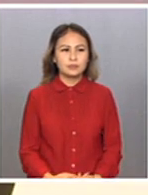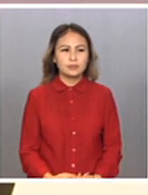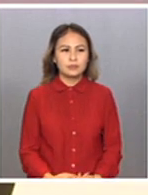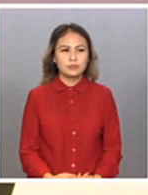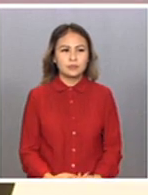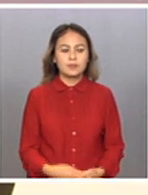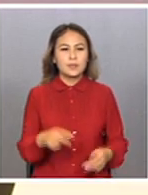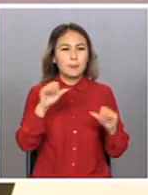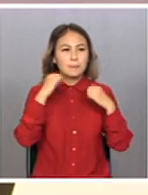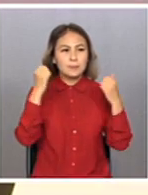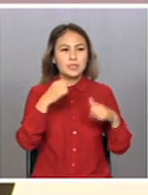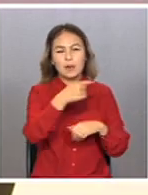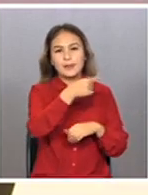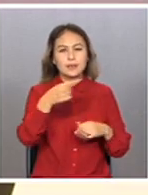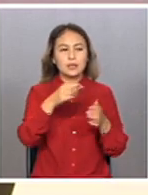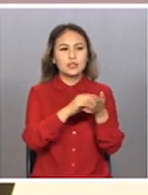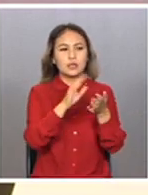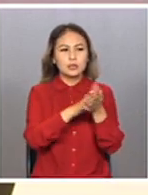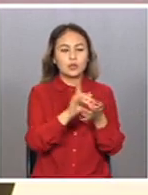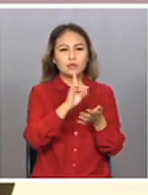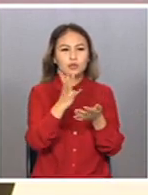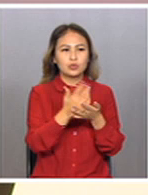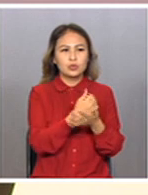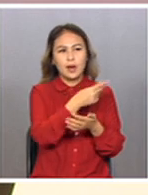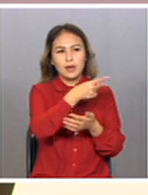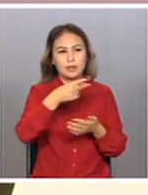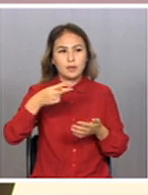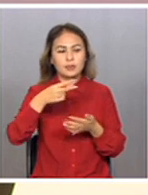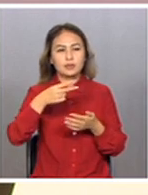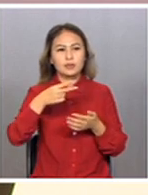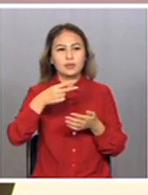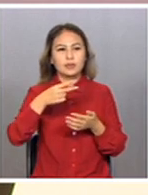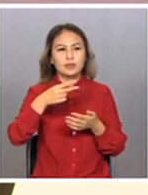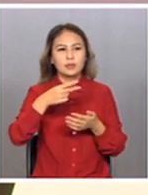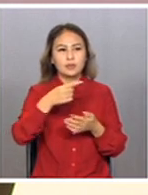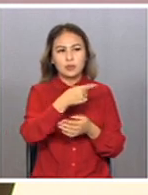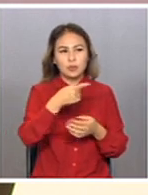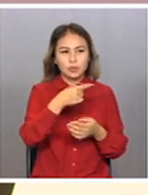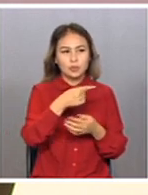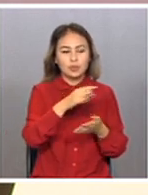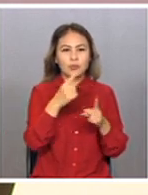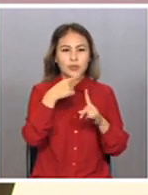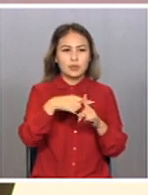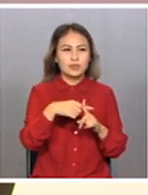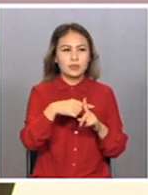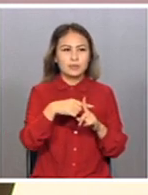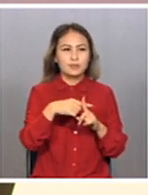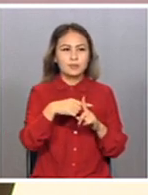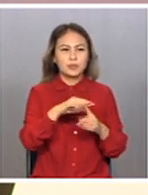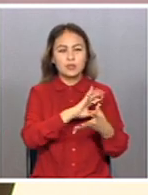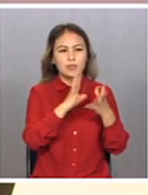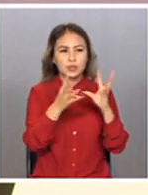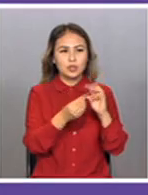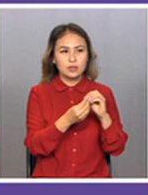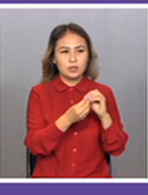Белгісіз азайғышты анықтау үшін айырманың мәніне азайтқышты қосамыз.